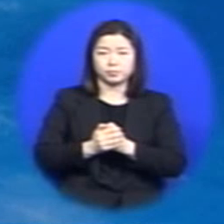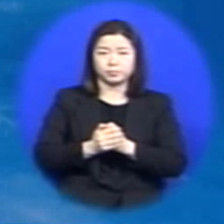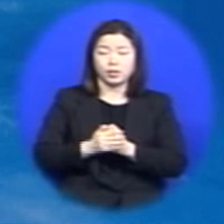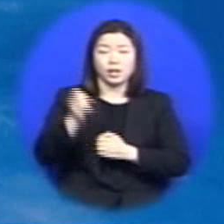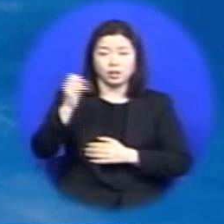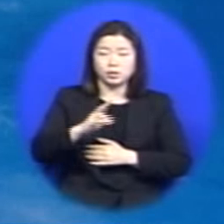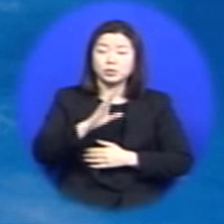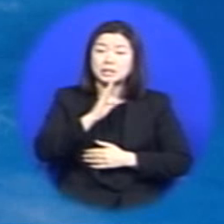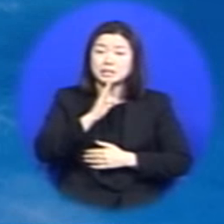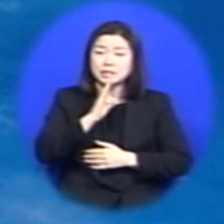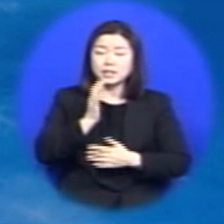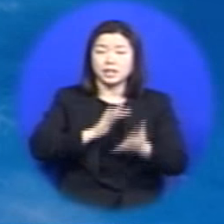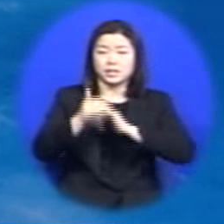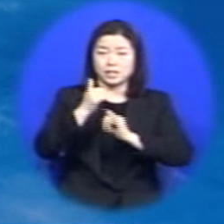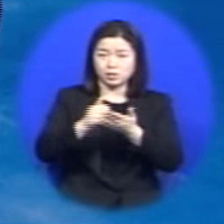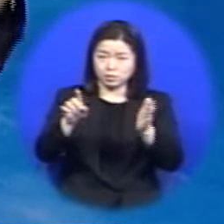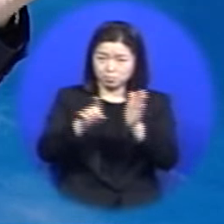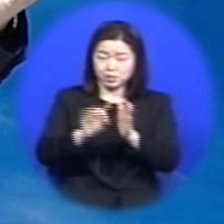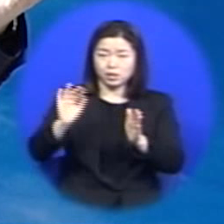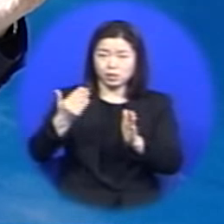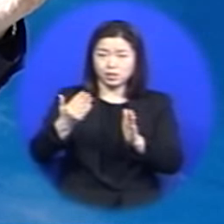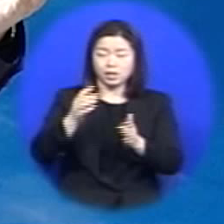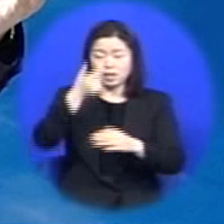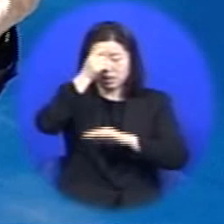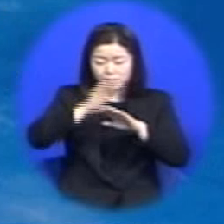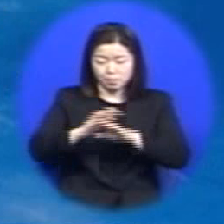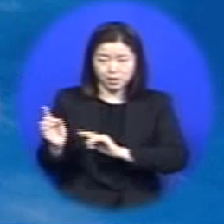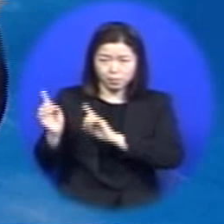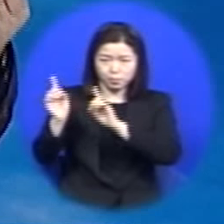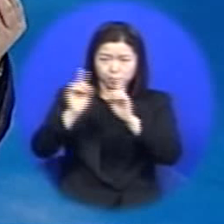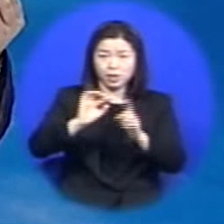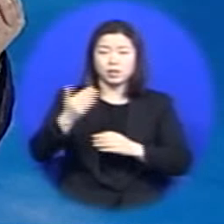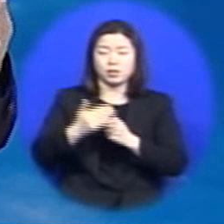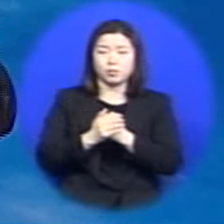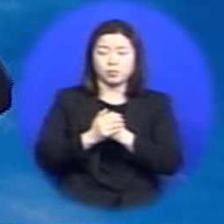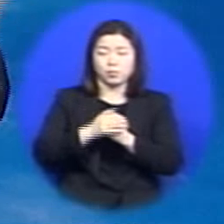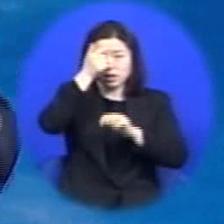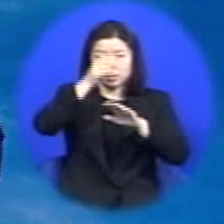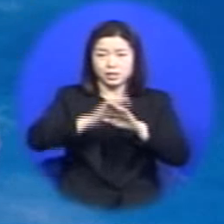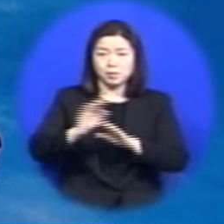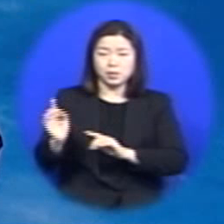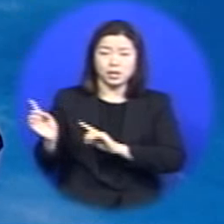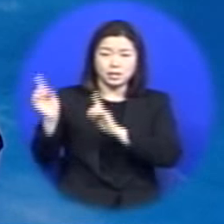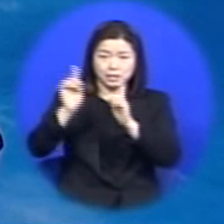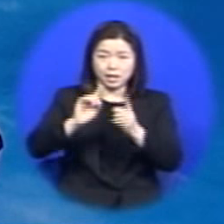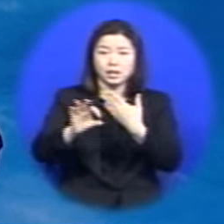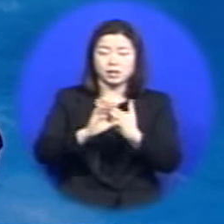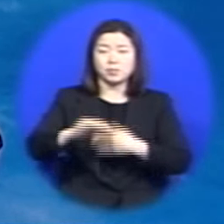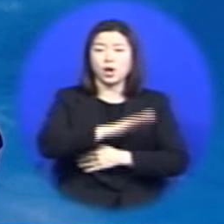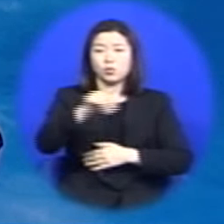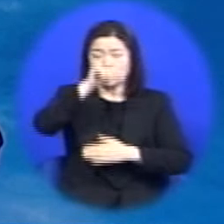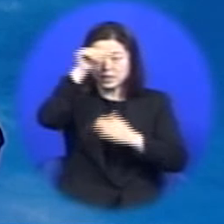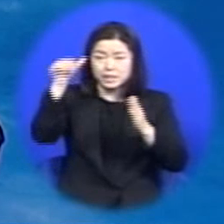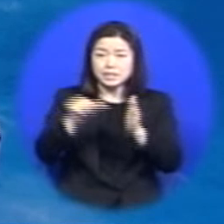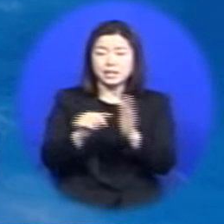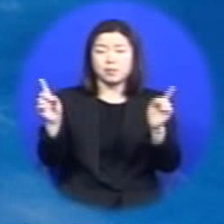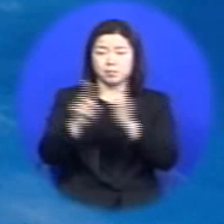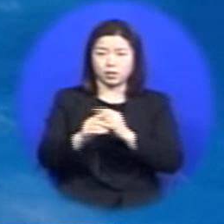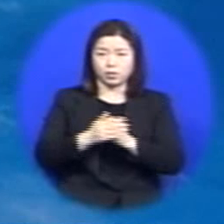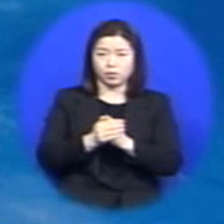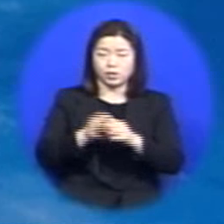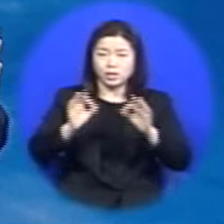그리고 진짜 예수를 믿게 될 때 예배가 살아나고 예배가 살아나면 우리 인생이 바뀝니다. 이제